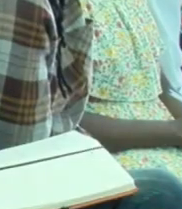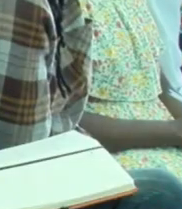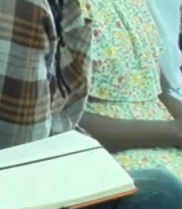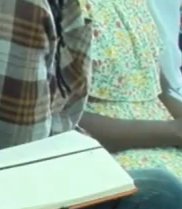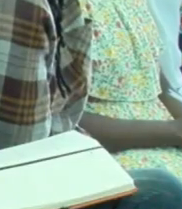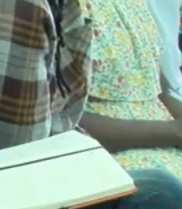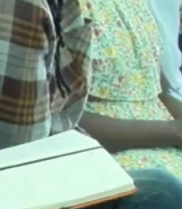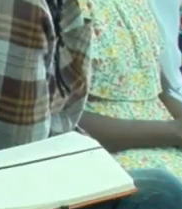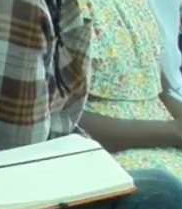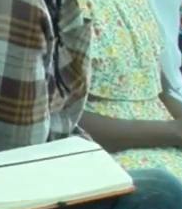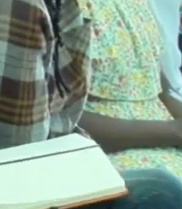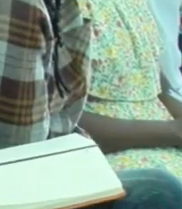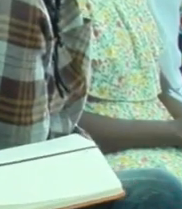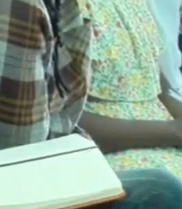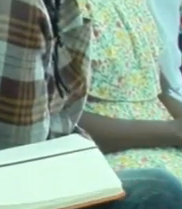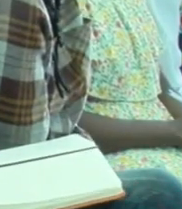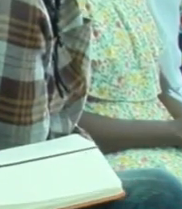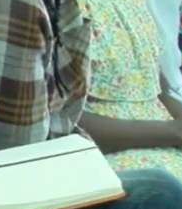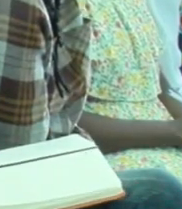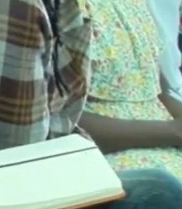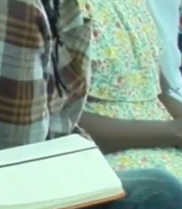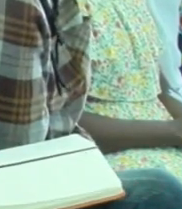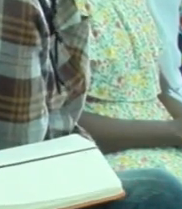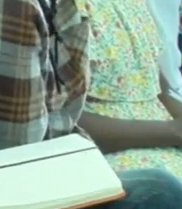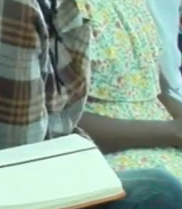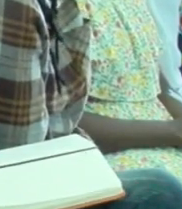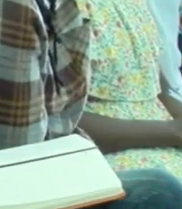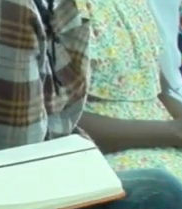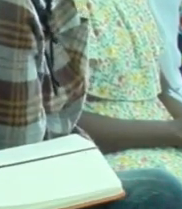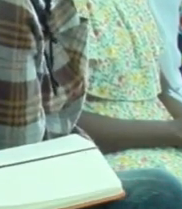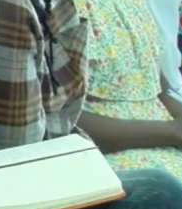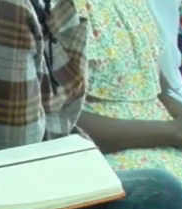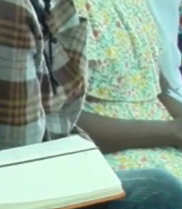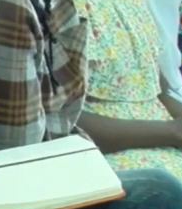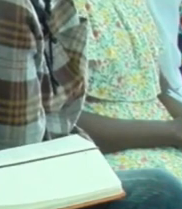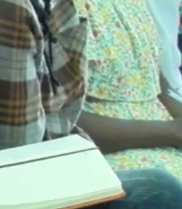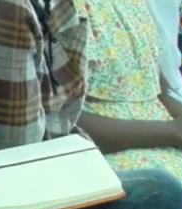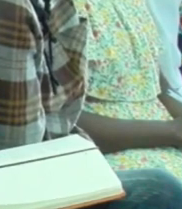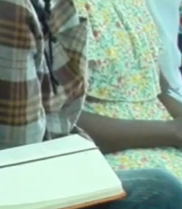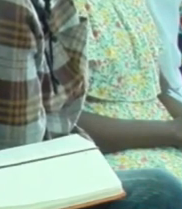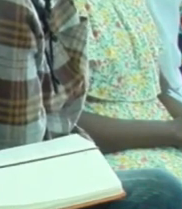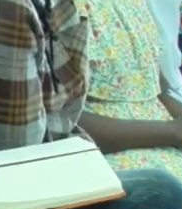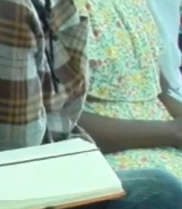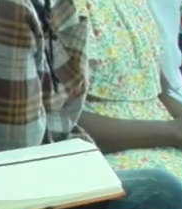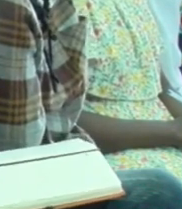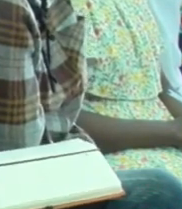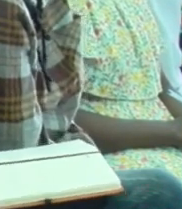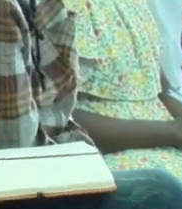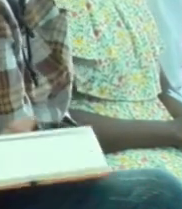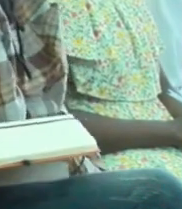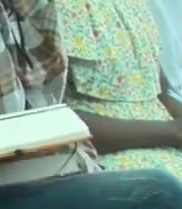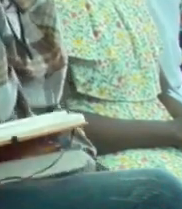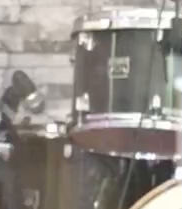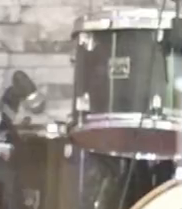kuingia. Probably the economy is tough for you because you have not known the principles of navigating your life through crisis. Labda uchumi